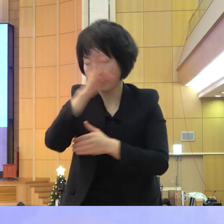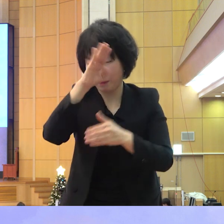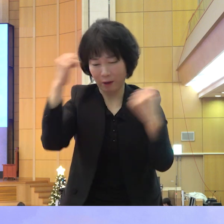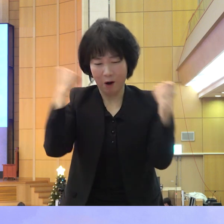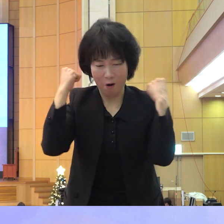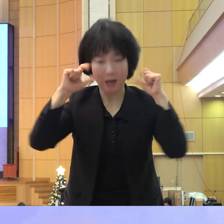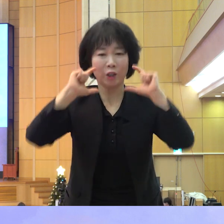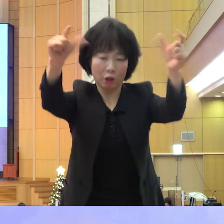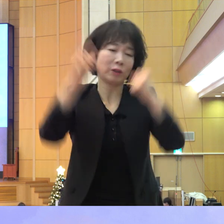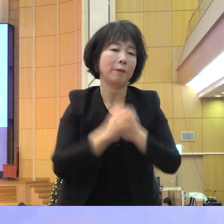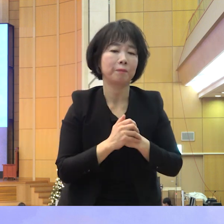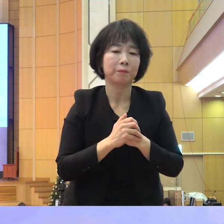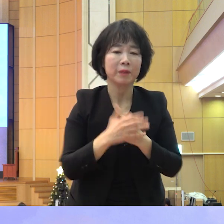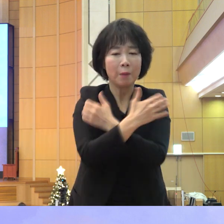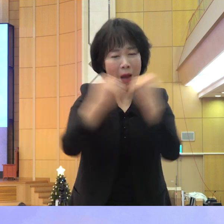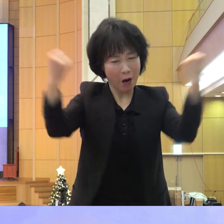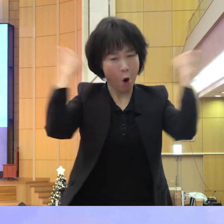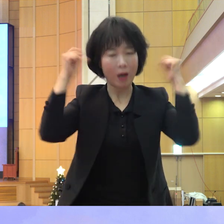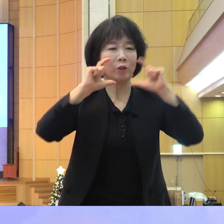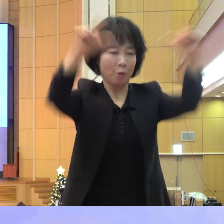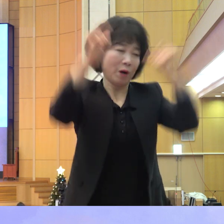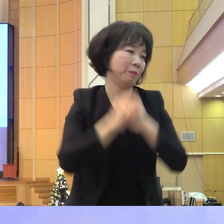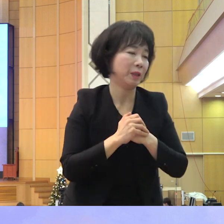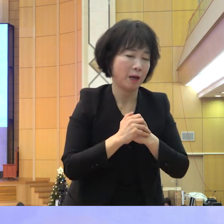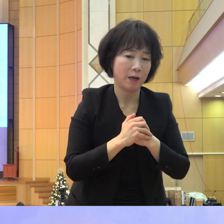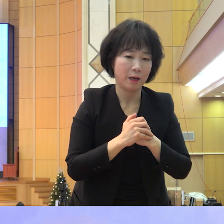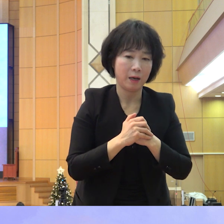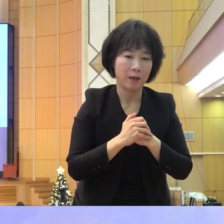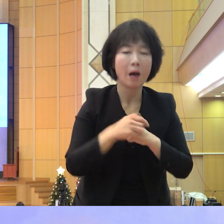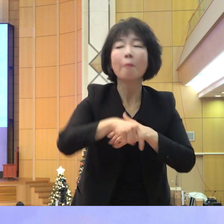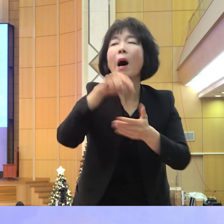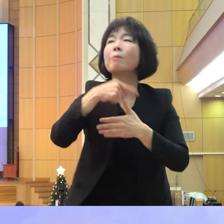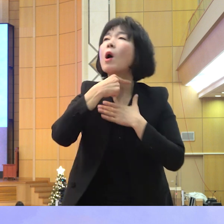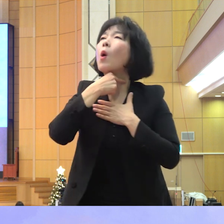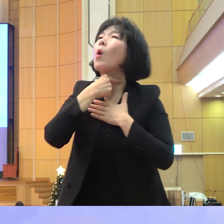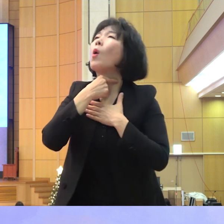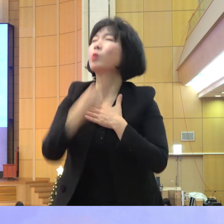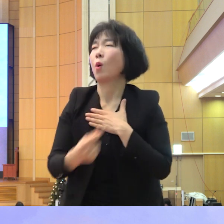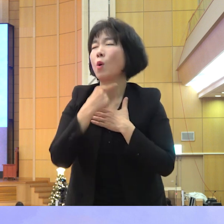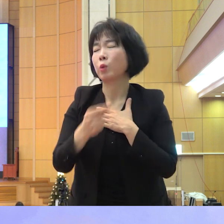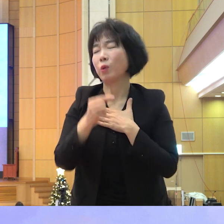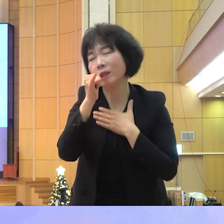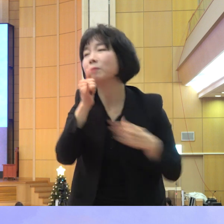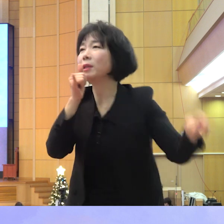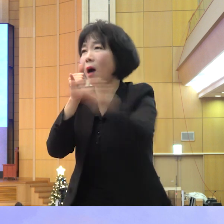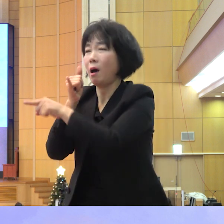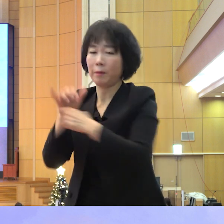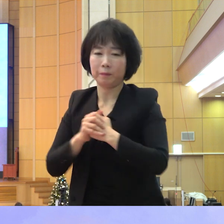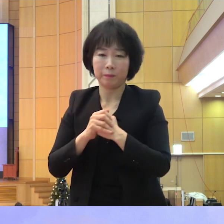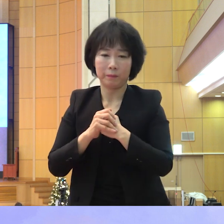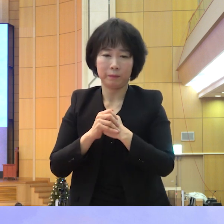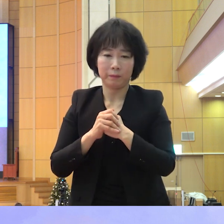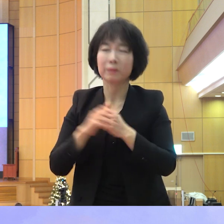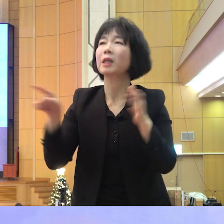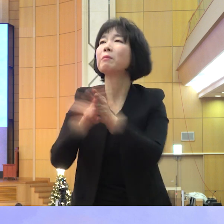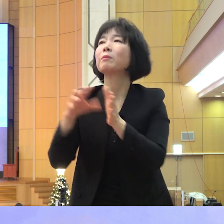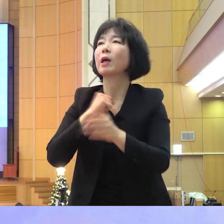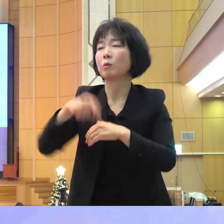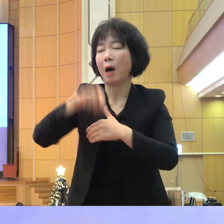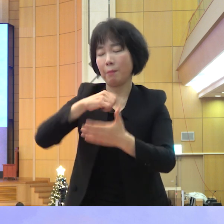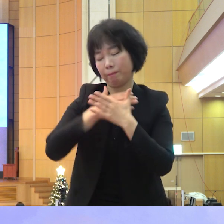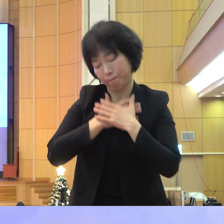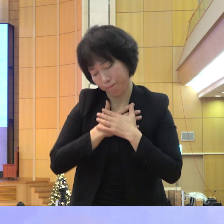깨끗한 받을지어다. 건강할지어다. 그리고 소원하는 것, 소만한 것을 이루기 위하여